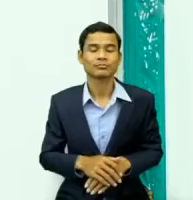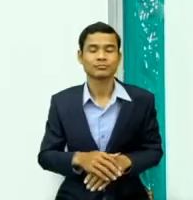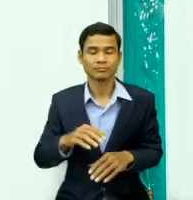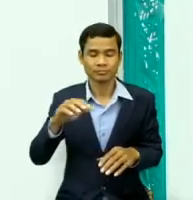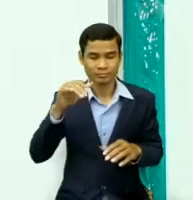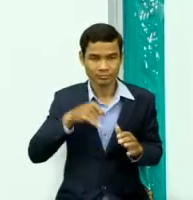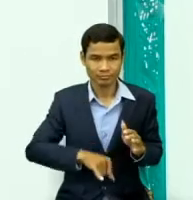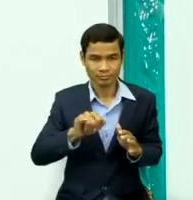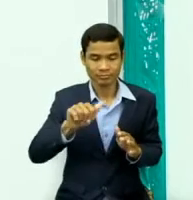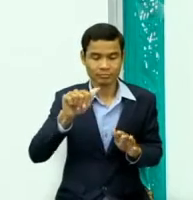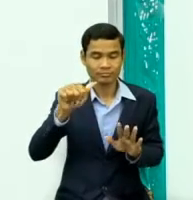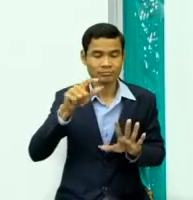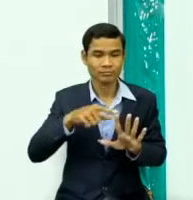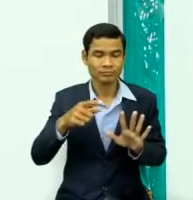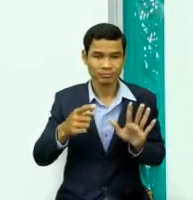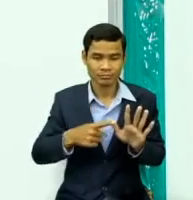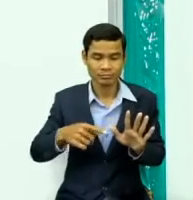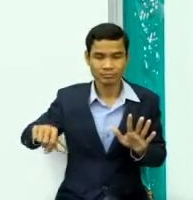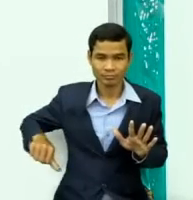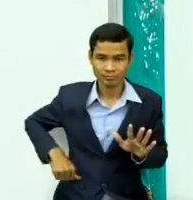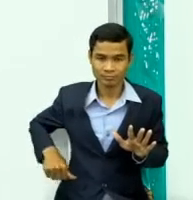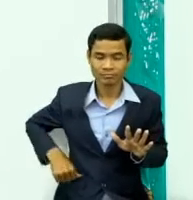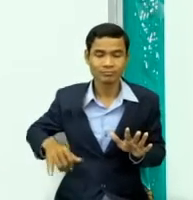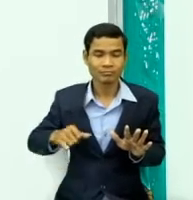chào nhà nhé nhỏ